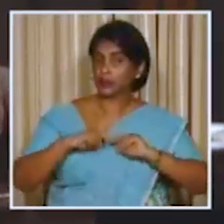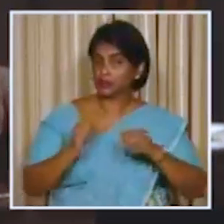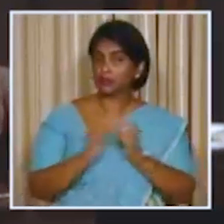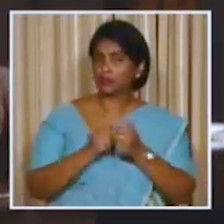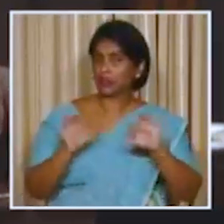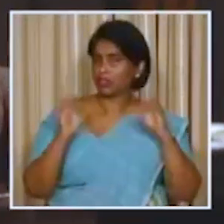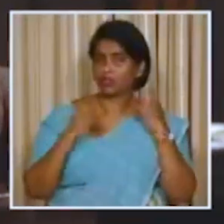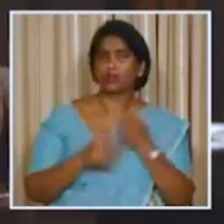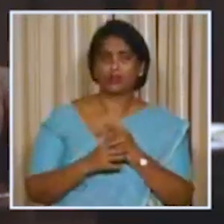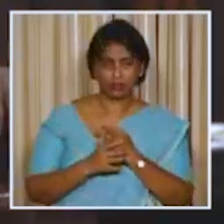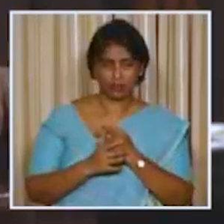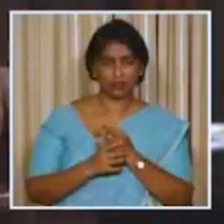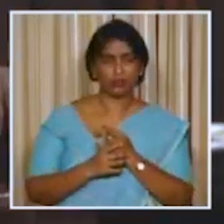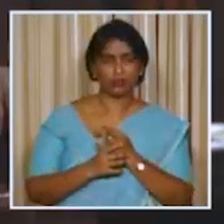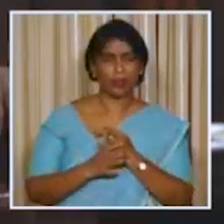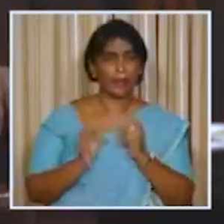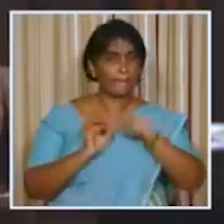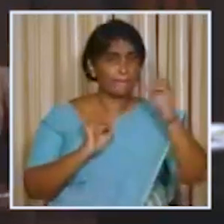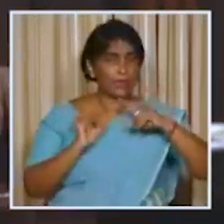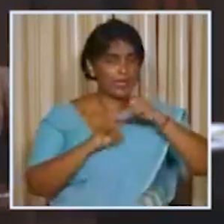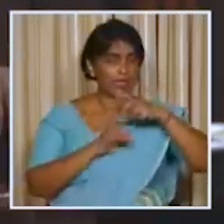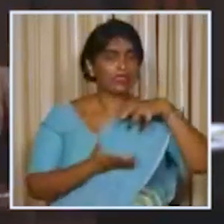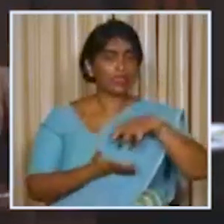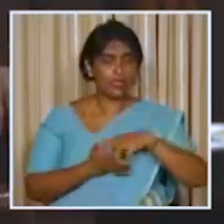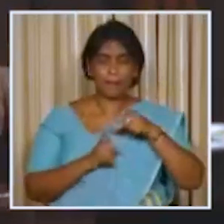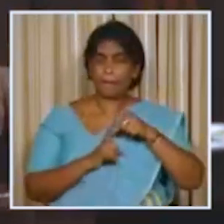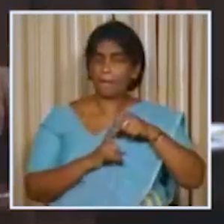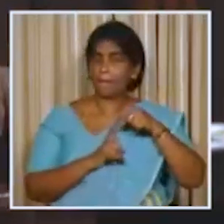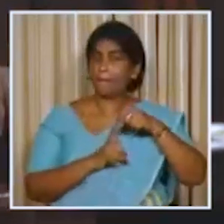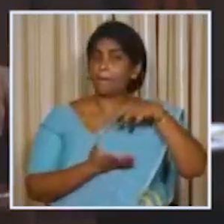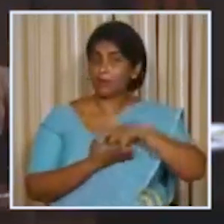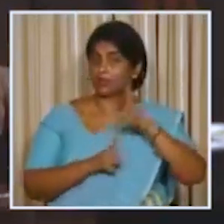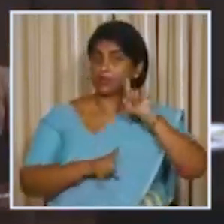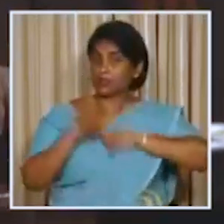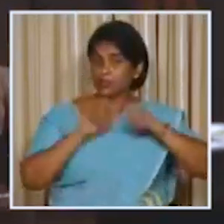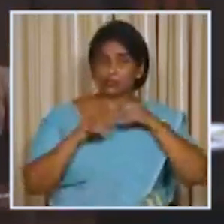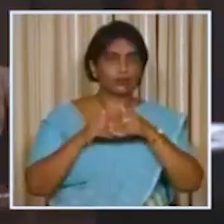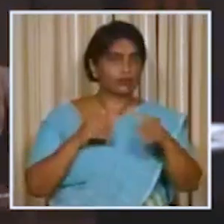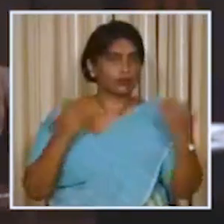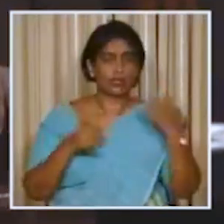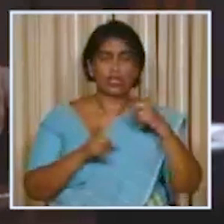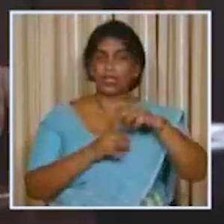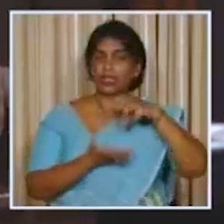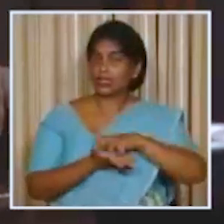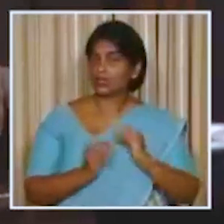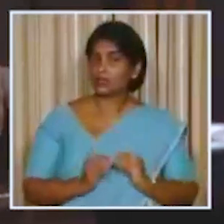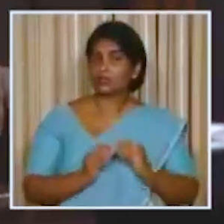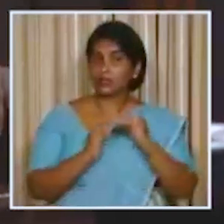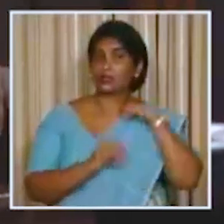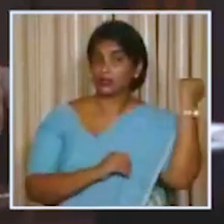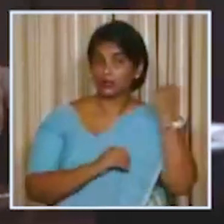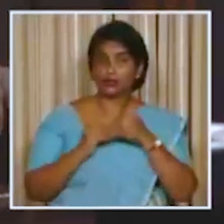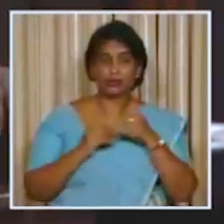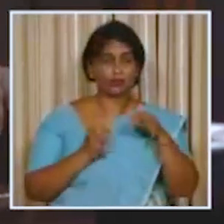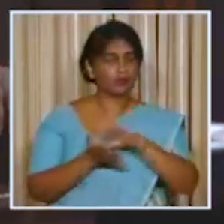மட்டக்களப்பு மாவட்டத்தை பொறுத்தளவில் எங்களுடைய பிரதேச மட்ட அபிவிருத்தி குழு கூட்டங்கள் நடத்துவதில்லை. மாவட்ட அபிவிருத்தி குழு கூட்டங்களிலே எடுக்கப்படாத தீர்மானங்கள் மாவட்ட அபிவிருத்தி